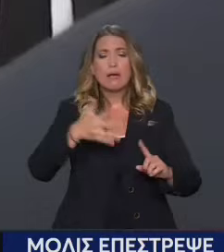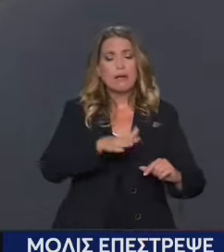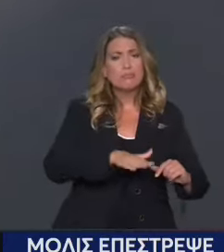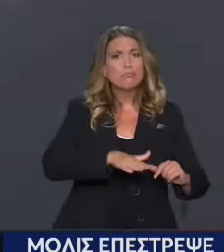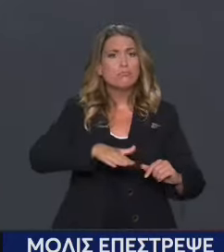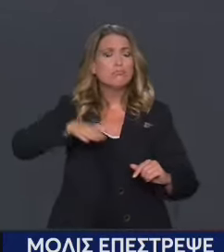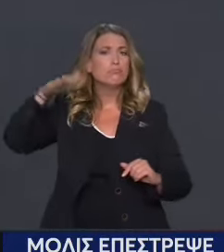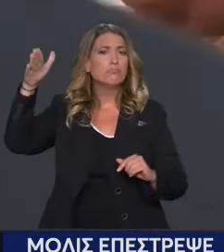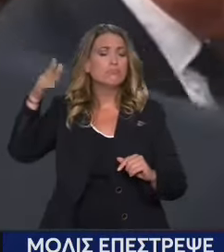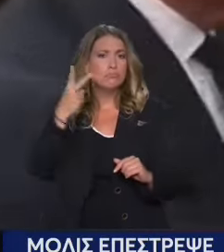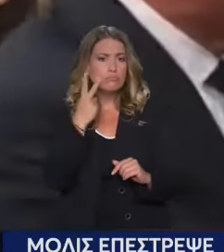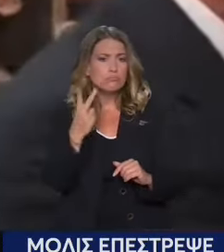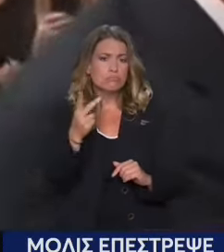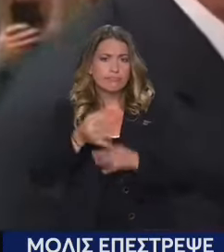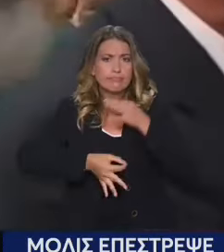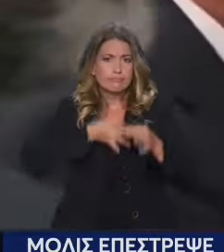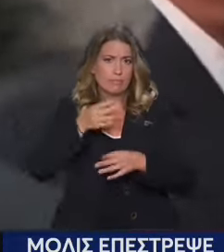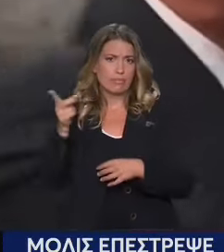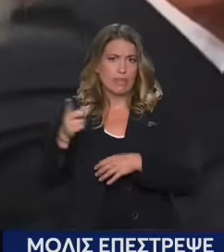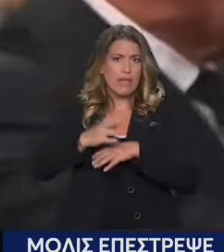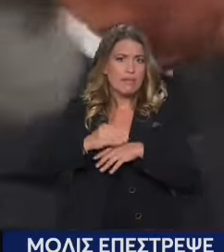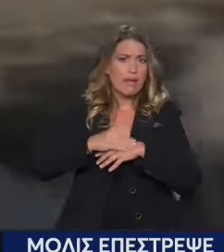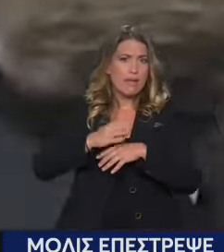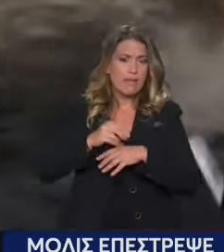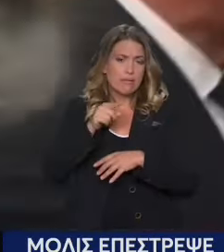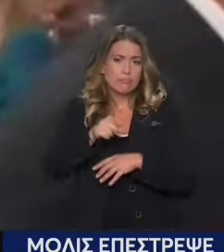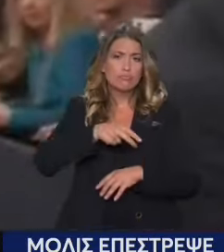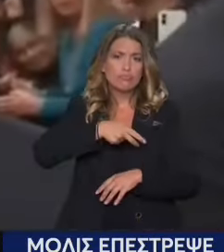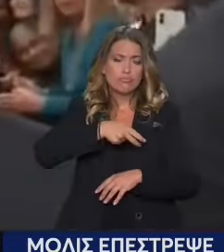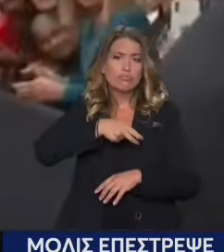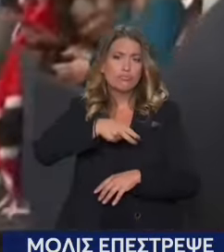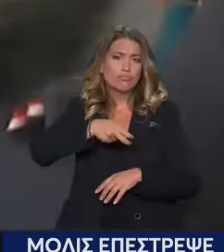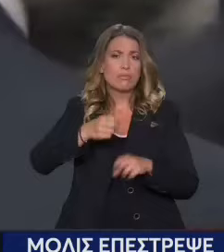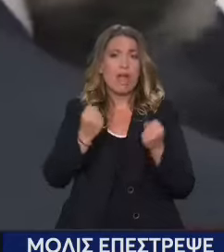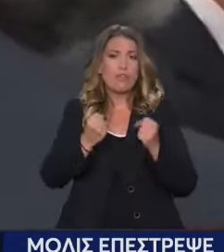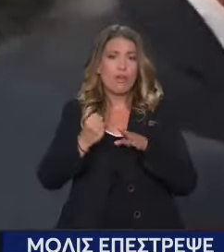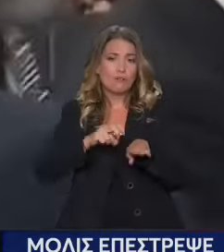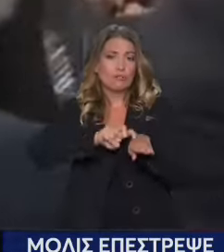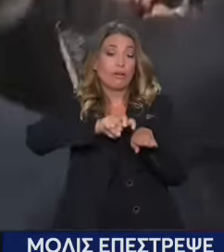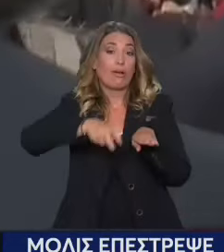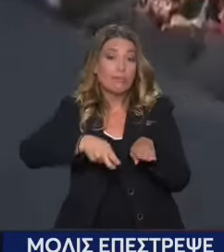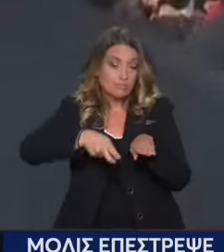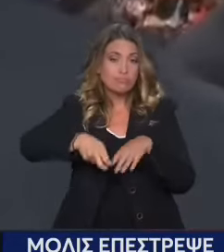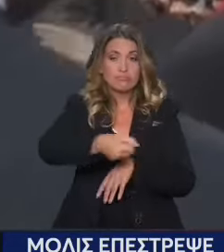Άρα θα μπει προφανώς πεζός μέσα στο παλάτι.